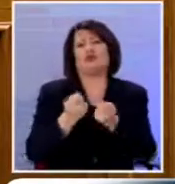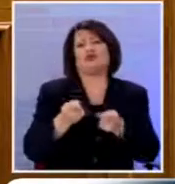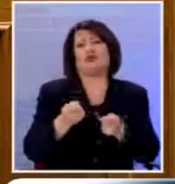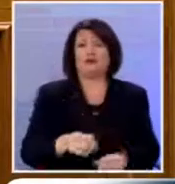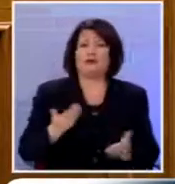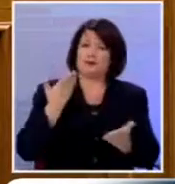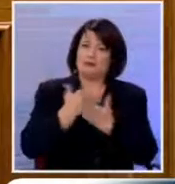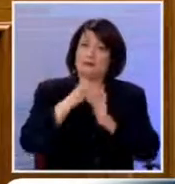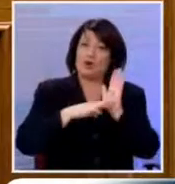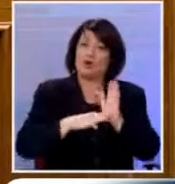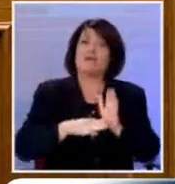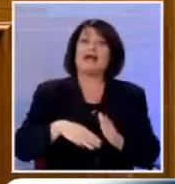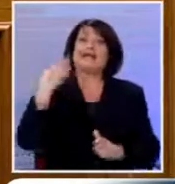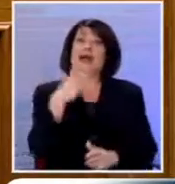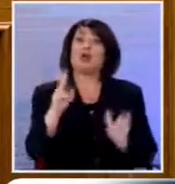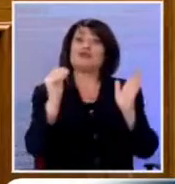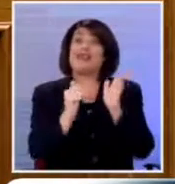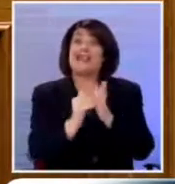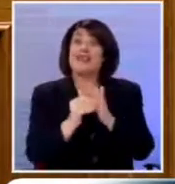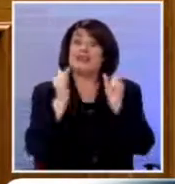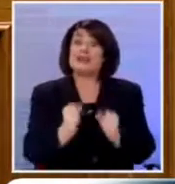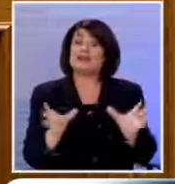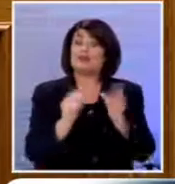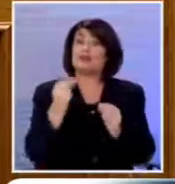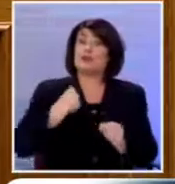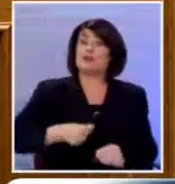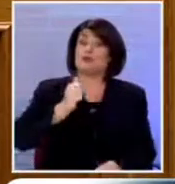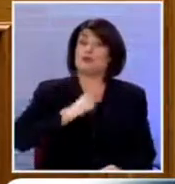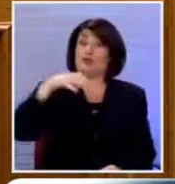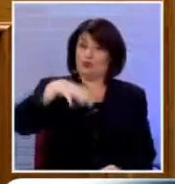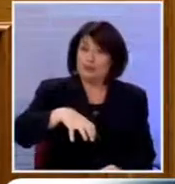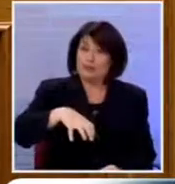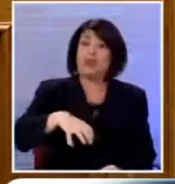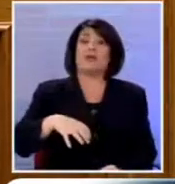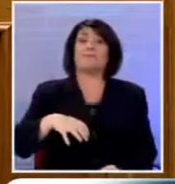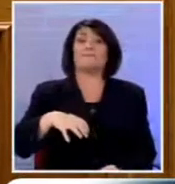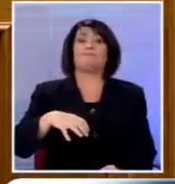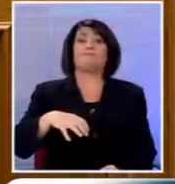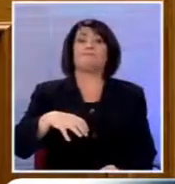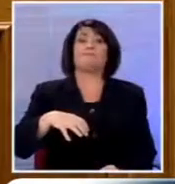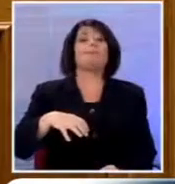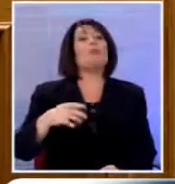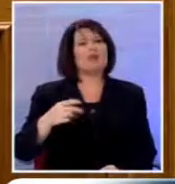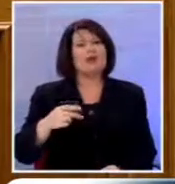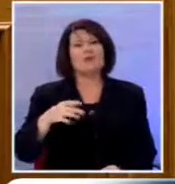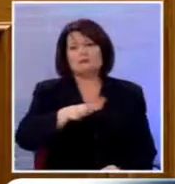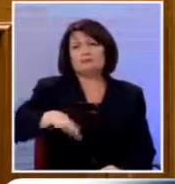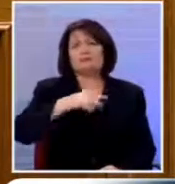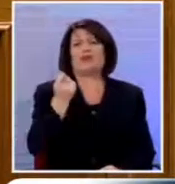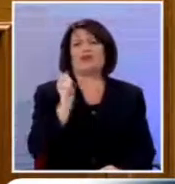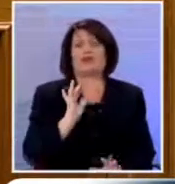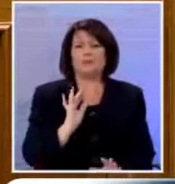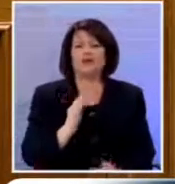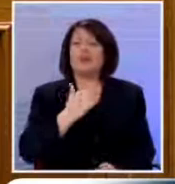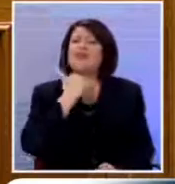υποβάλουμε πρόγραμμα για 300.000 θέσεις εργασίας στο δημόσιο, τον ιδιωτικό τομέα και στον τομέα της κοινωνικής αλληλέγγυας οικονομίας. Δεν